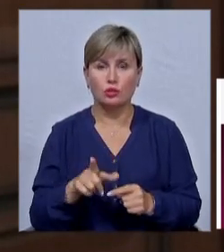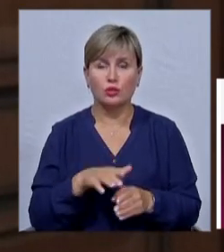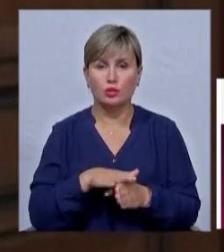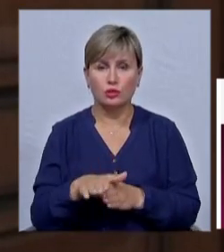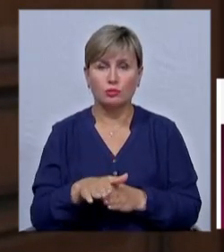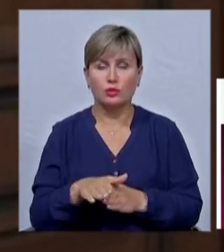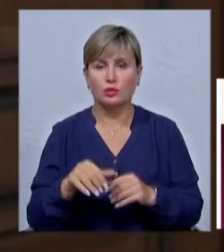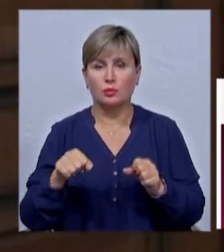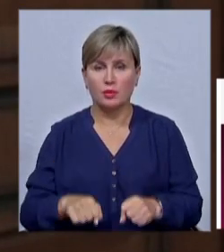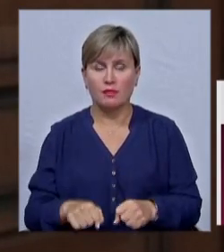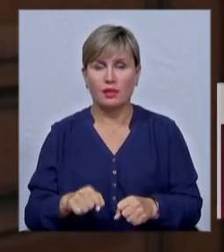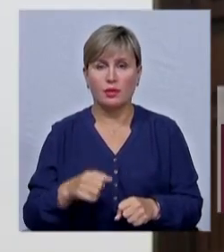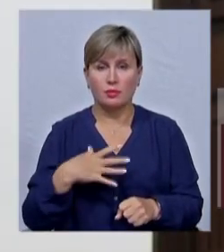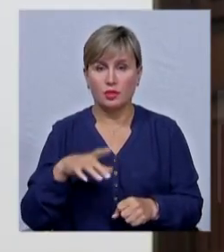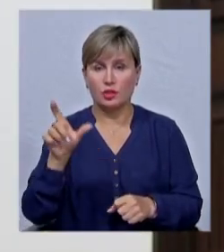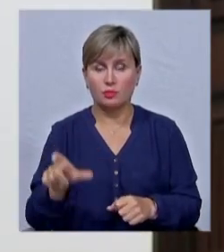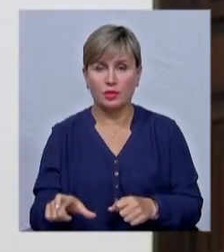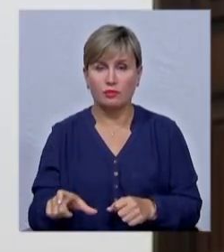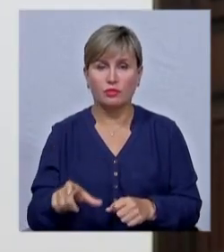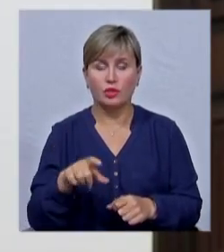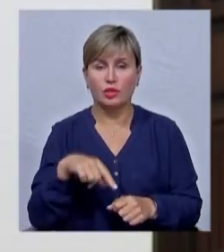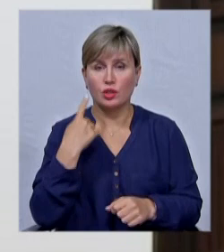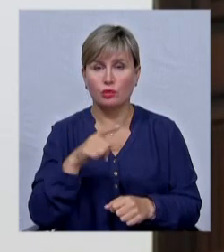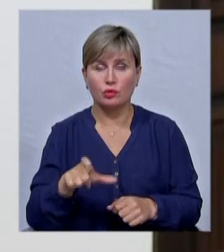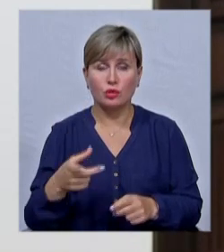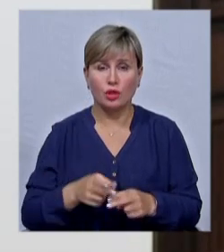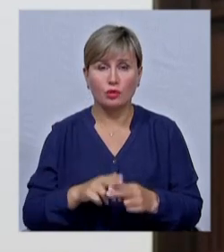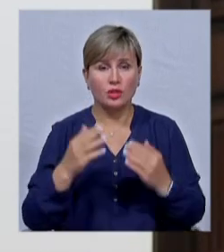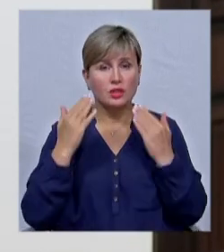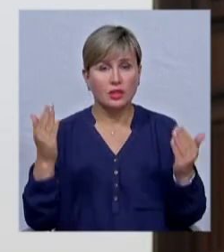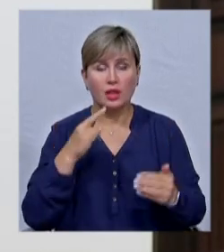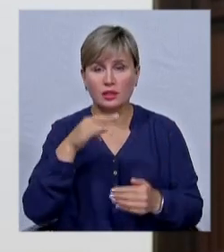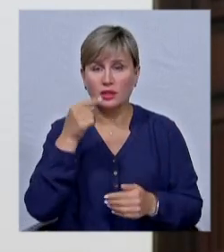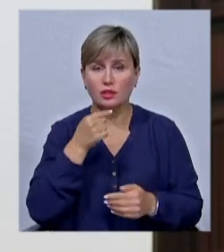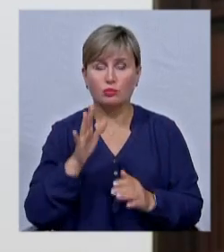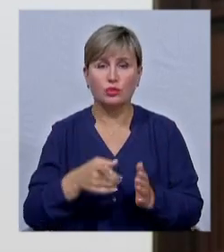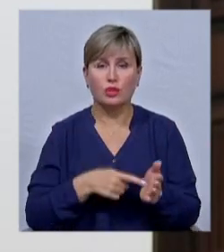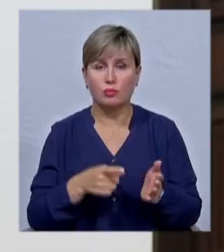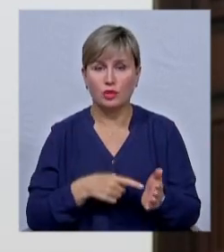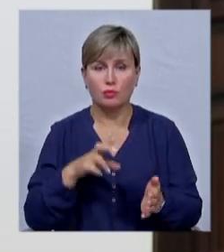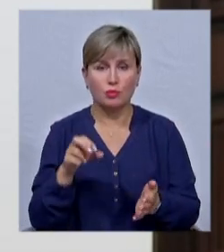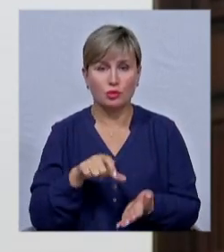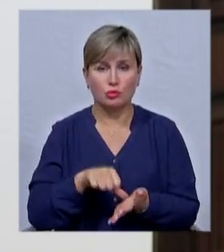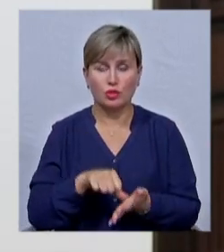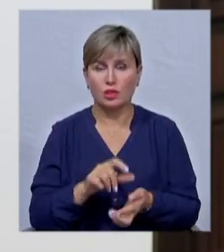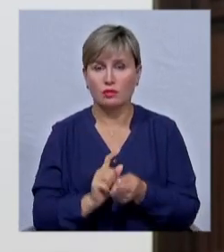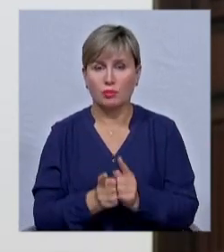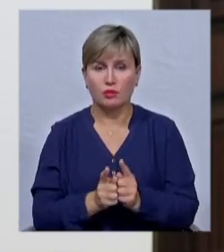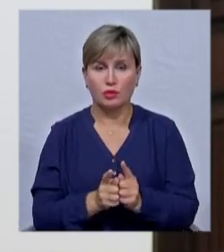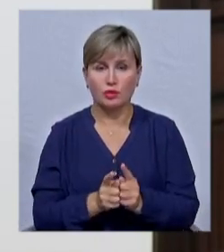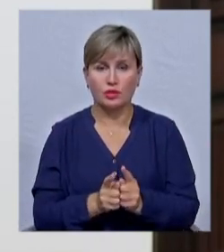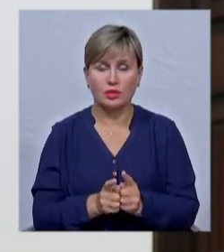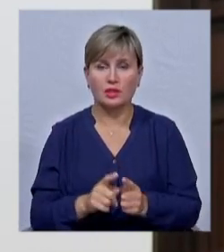права потерпевшего макашин видится которые не владеют казахским языком будет допрошен и без участия переводчика